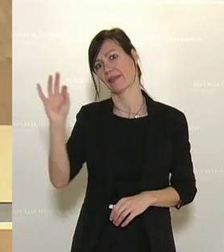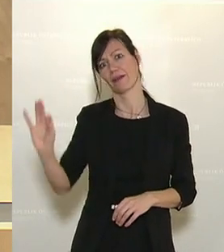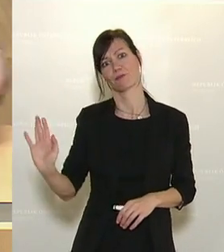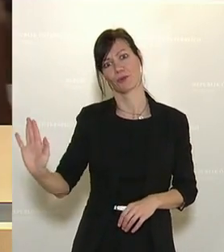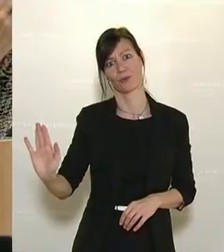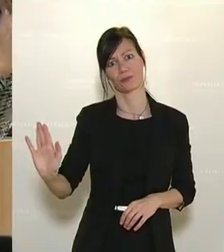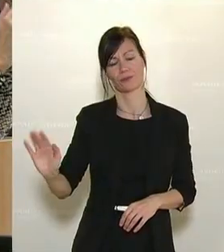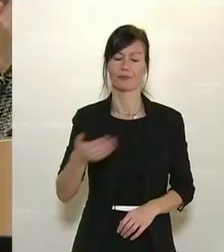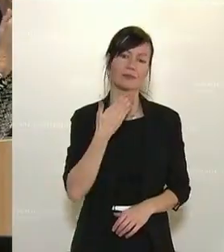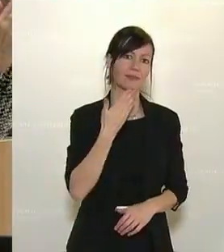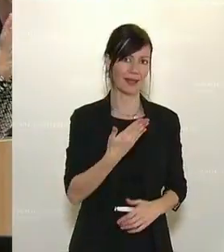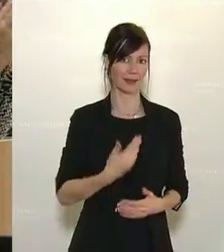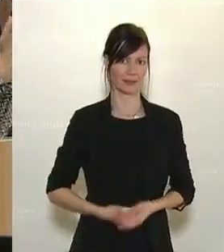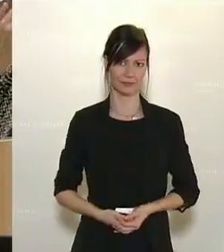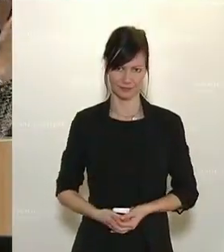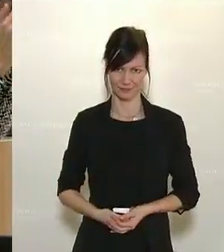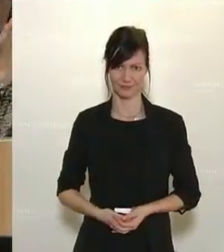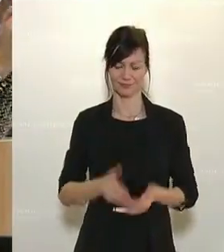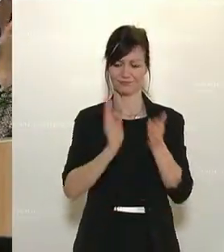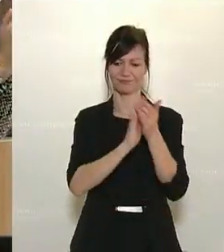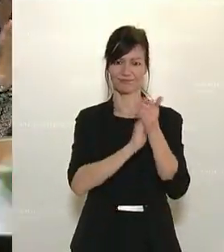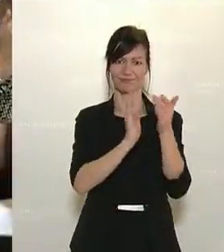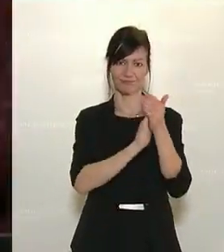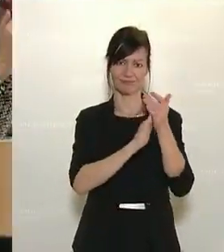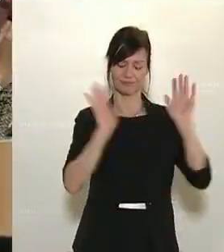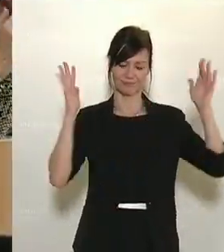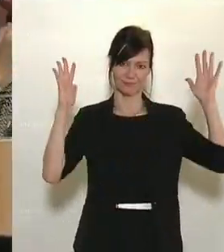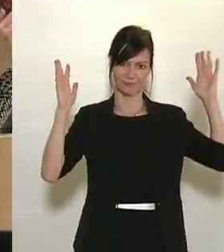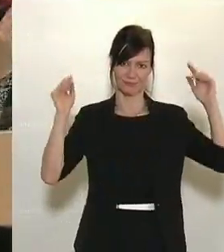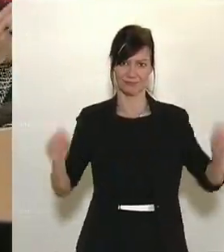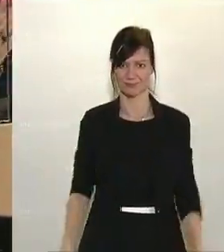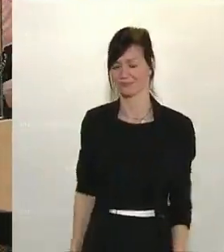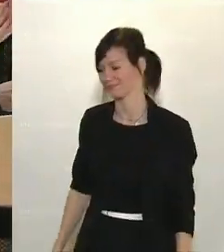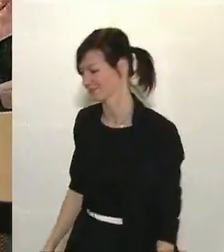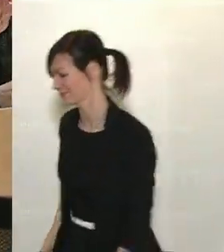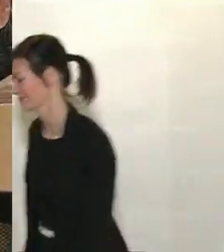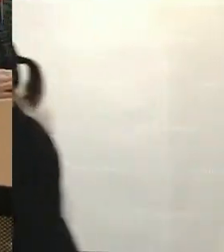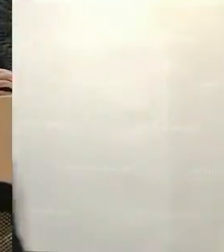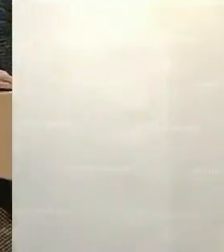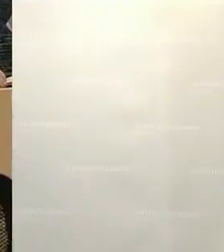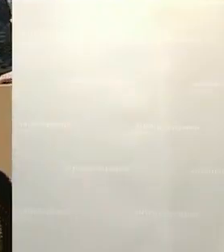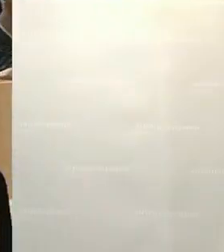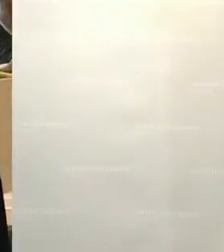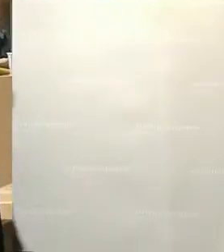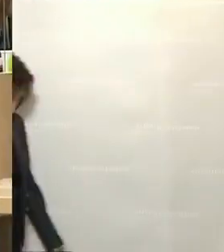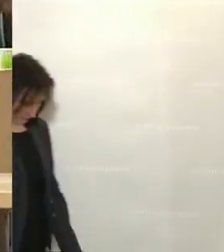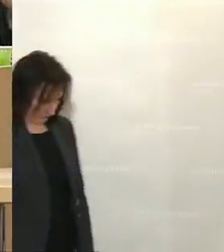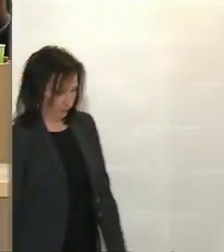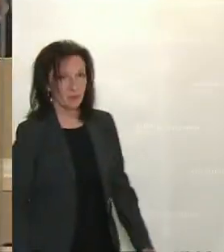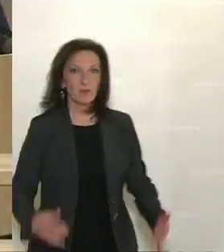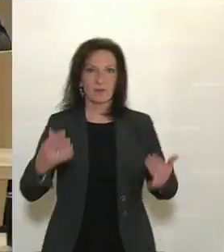Dank. Kein Weg führe am dritten Lockdown vorbei, betont Sigrid Maurer. Sie ist Clubobfrau der Grünen und sie